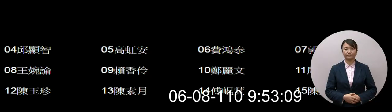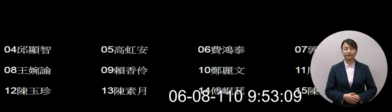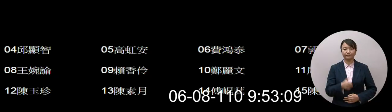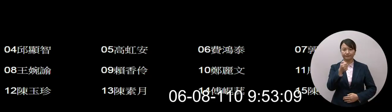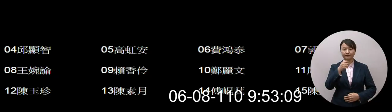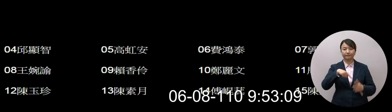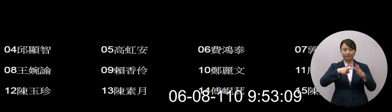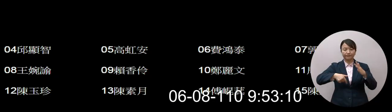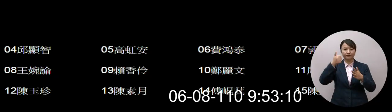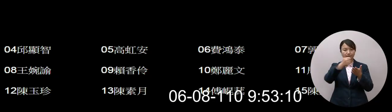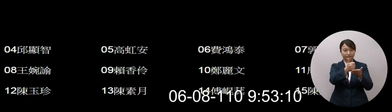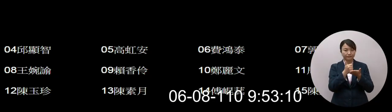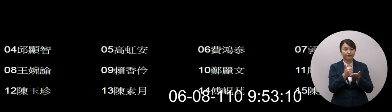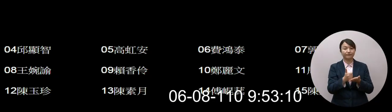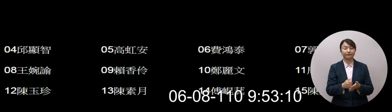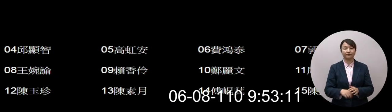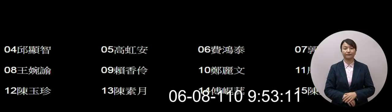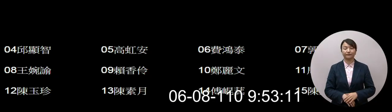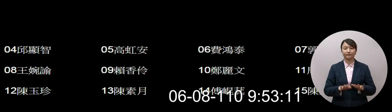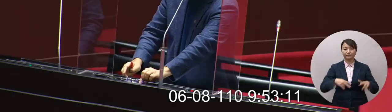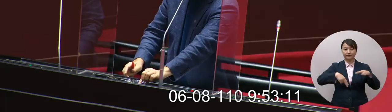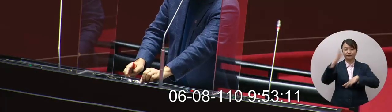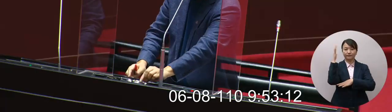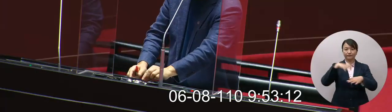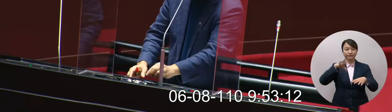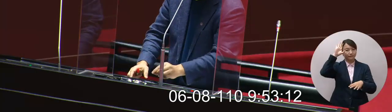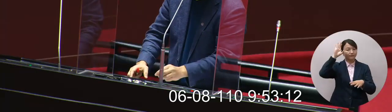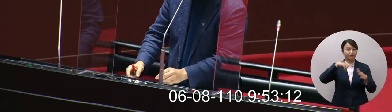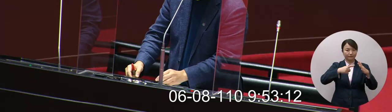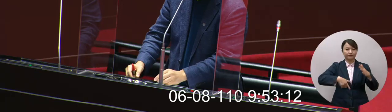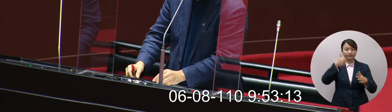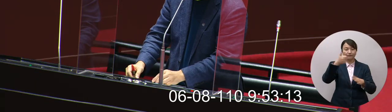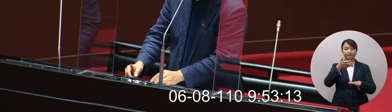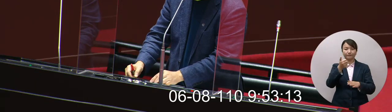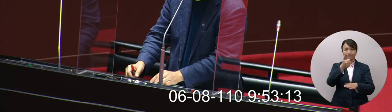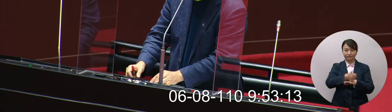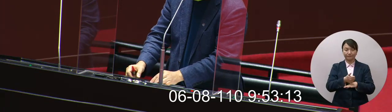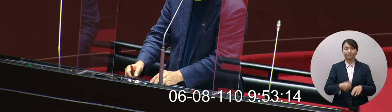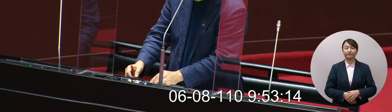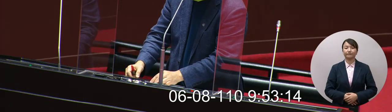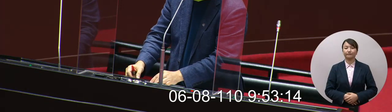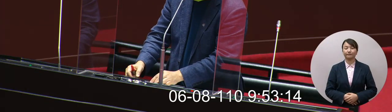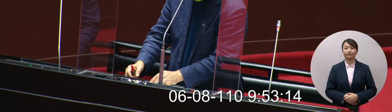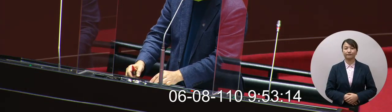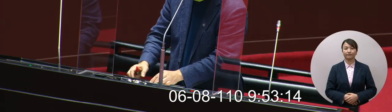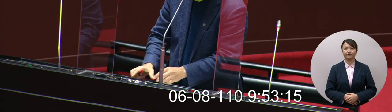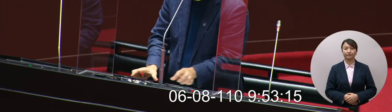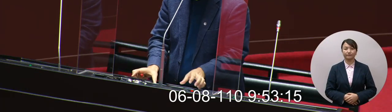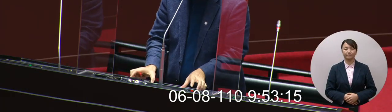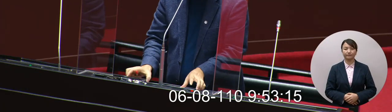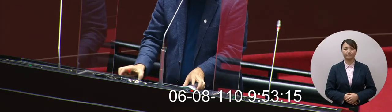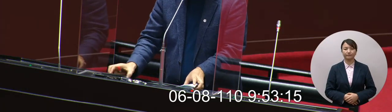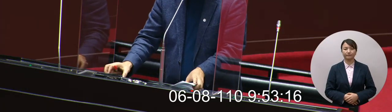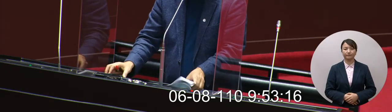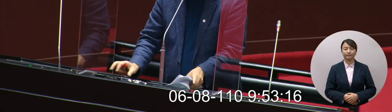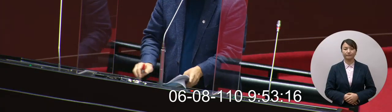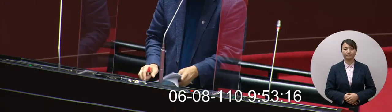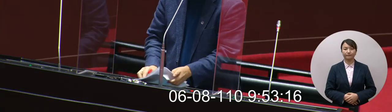谢谢院长，有请我们行政院苏贞昌苏院长。 好，苏院长，请。